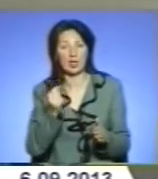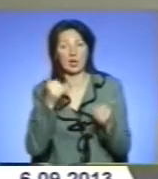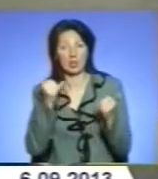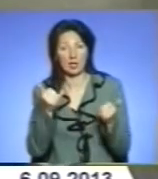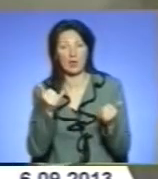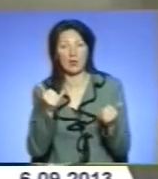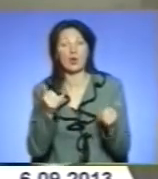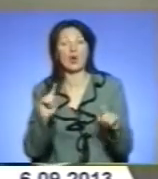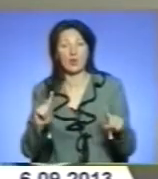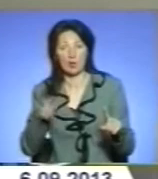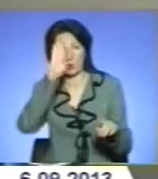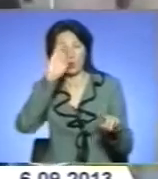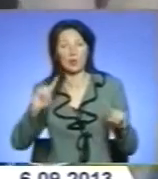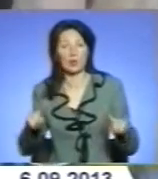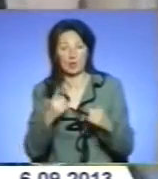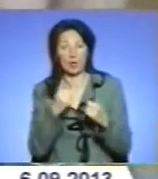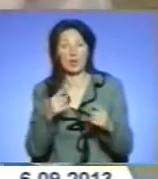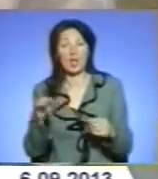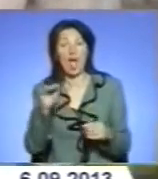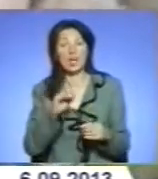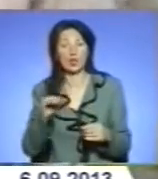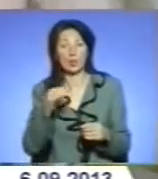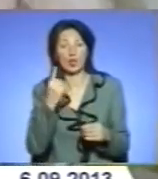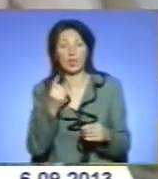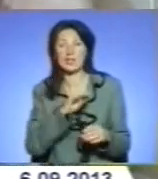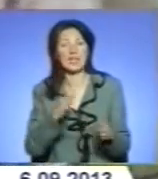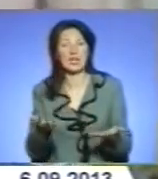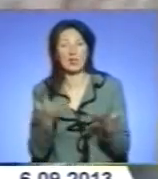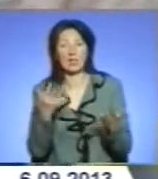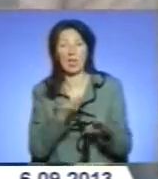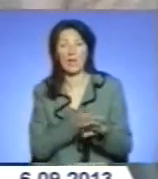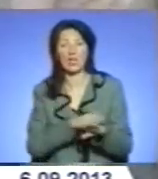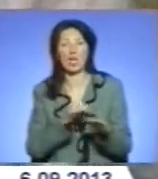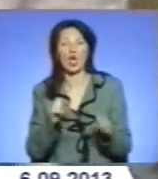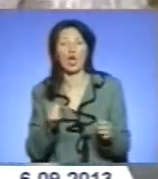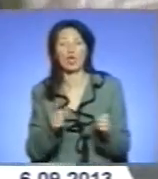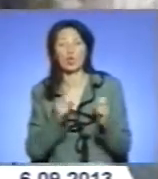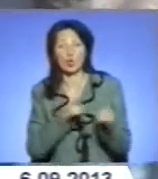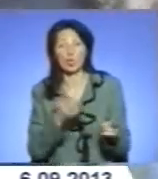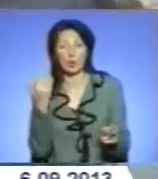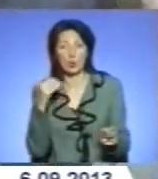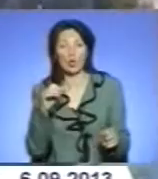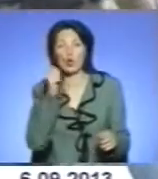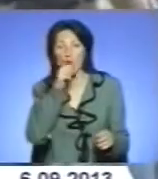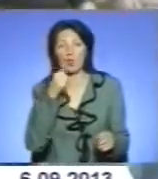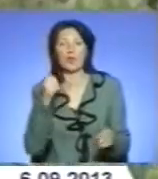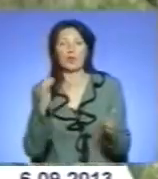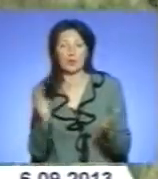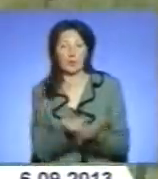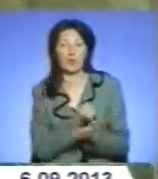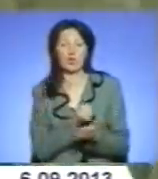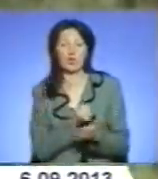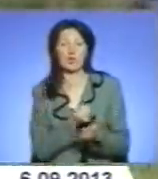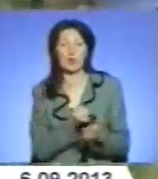міждержавний розшук, затримали на Житомирщині. Один із нерозкритих важких злочинів минулих років тернопільським правоохоронцям нарешті вдалося розплутати.